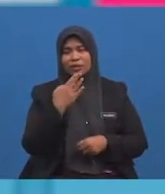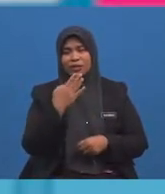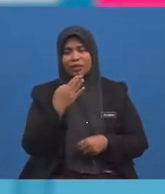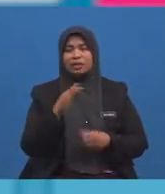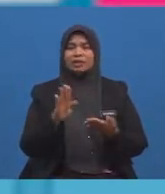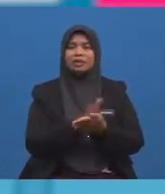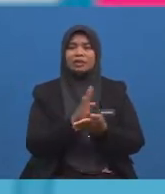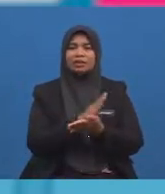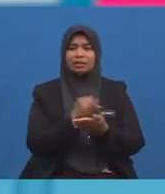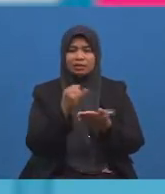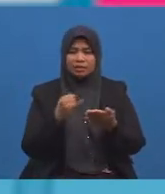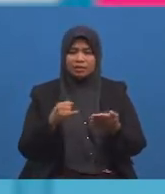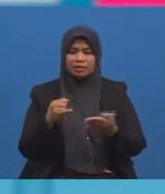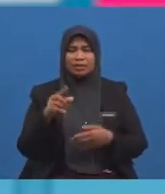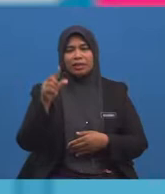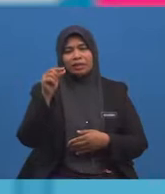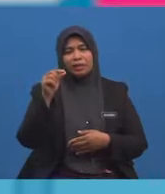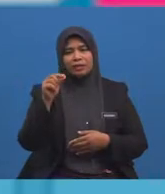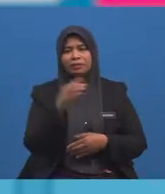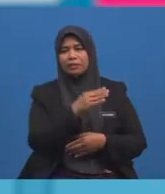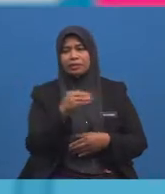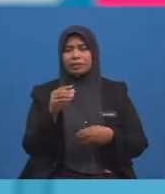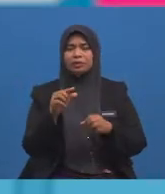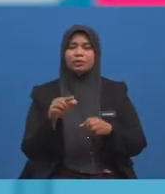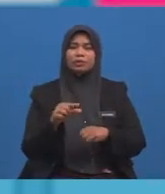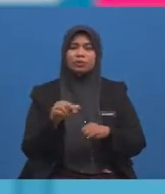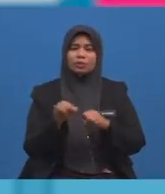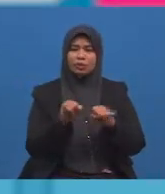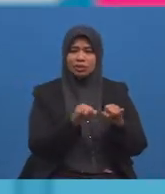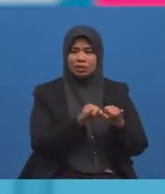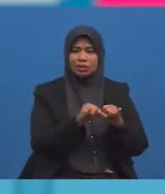lukisan, gam dan juga